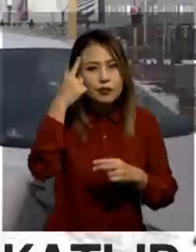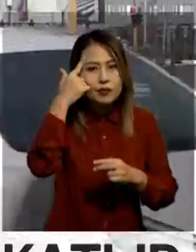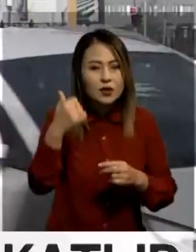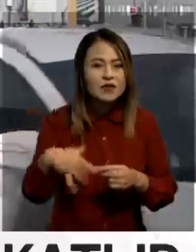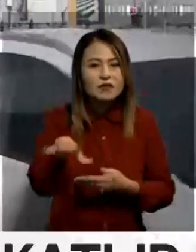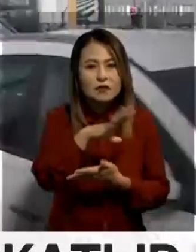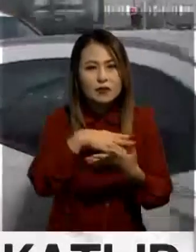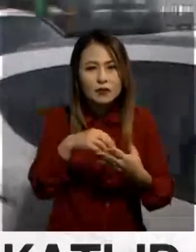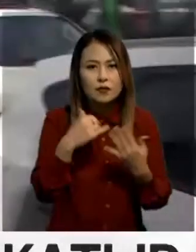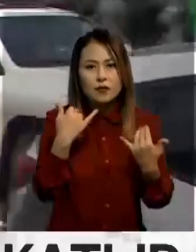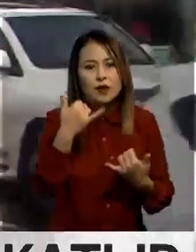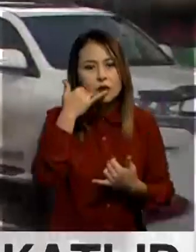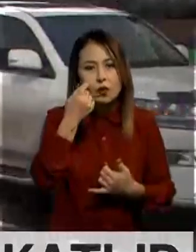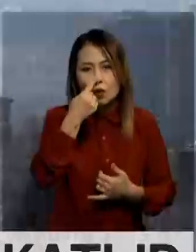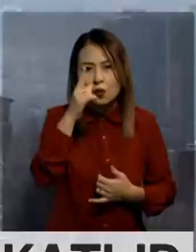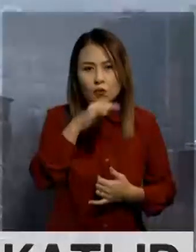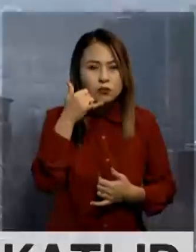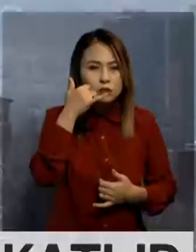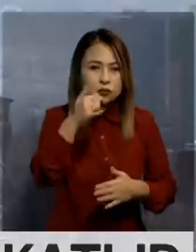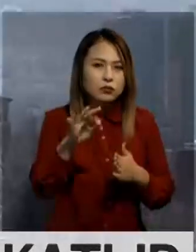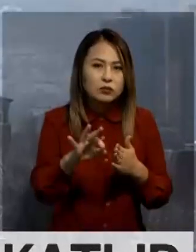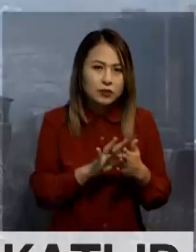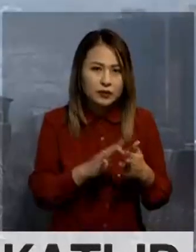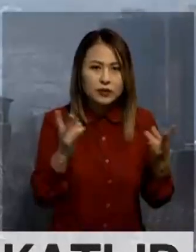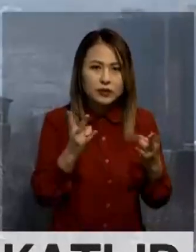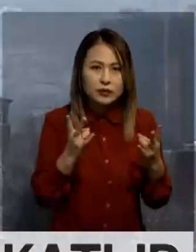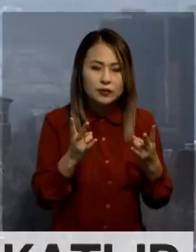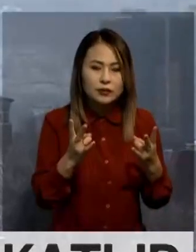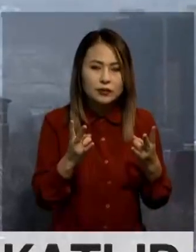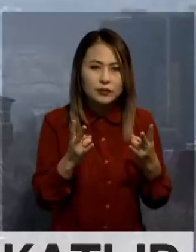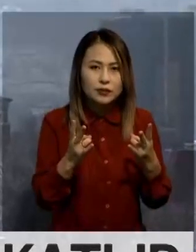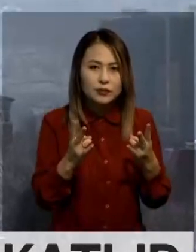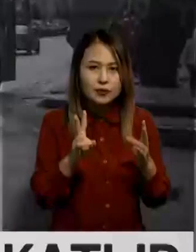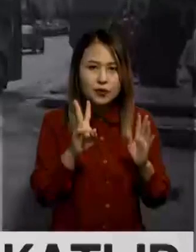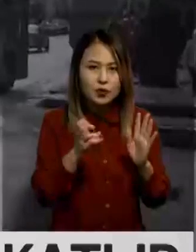барлығына мына телефондар арқылы дереу хабарласуларын сұрайды.